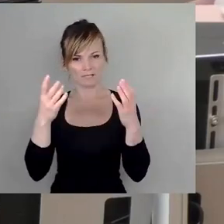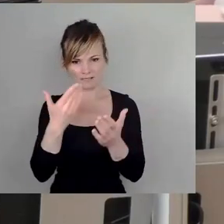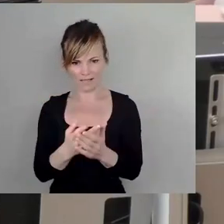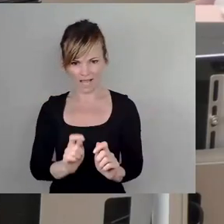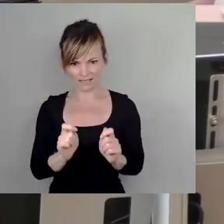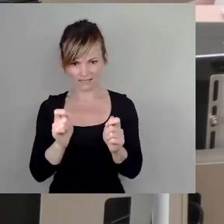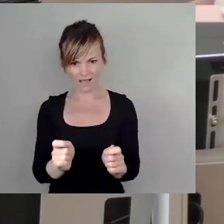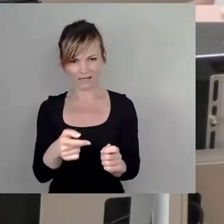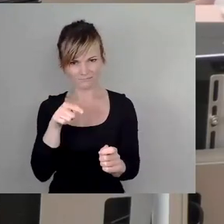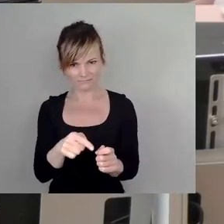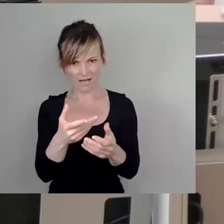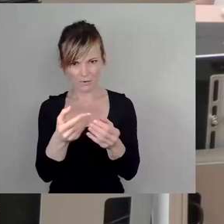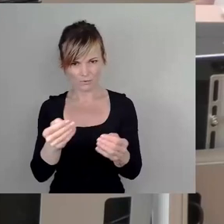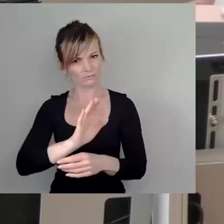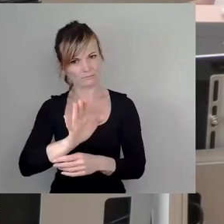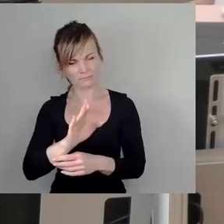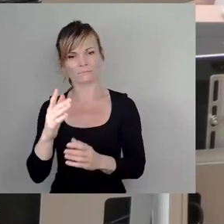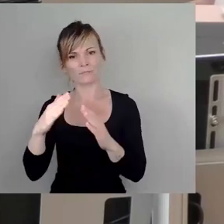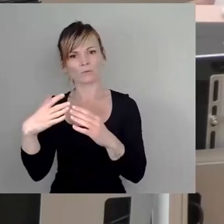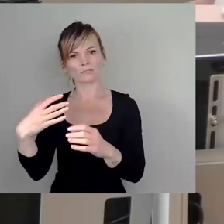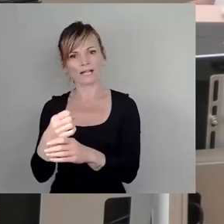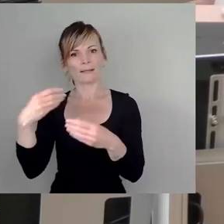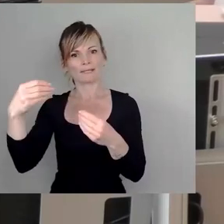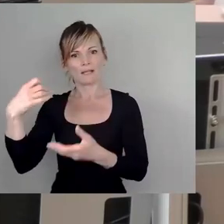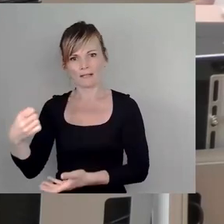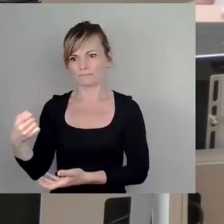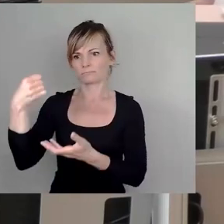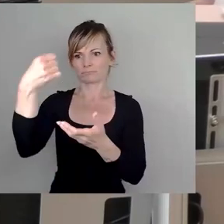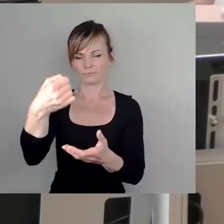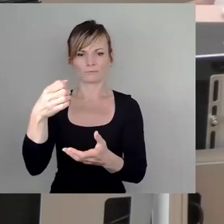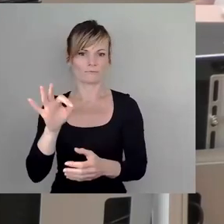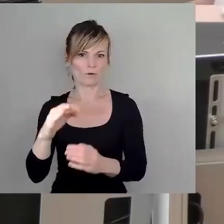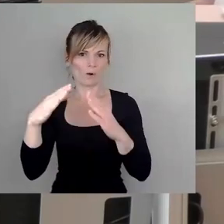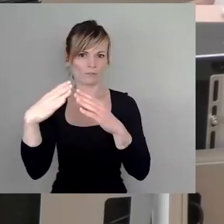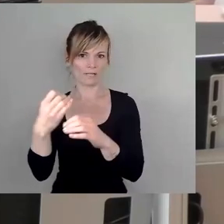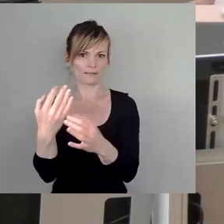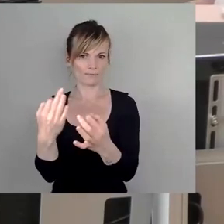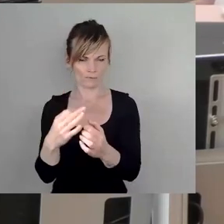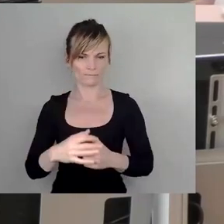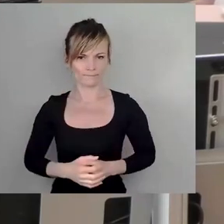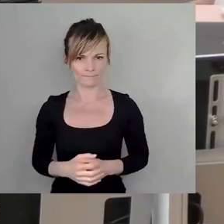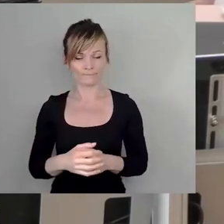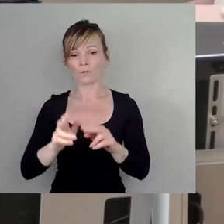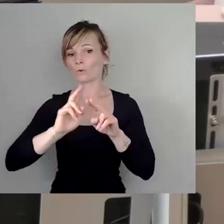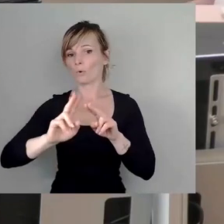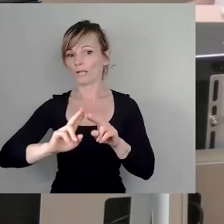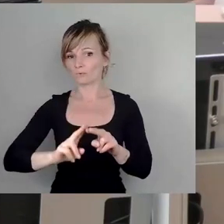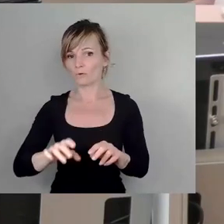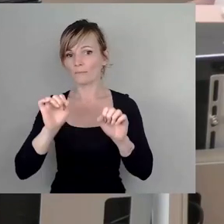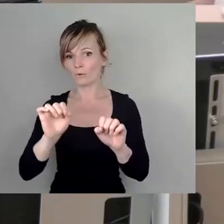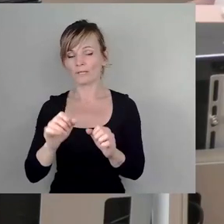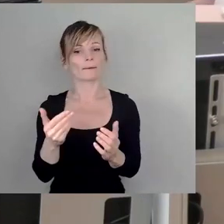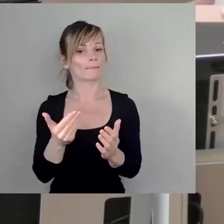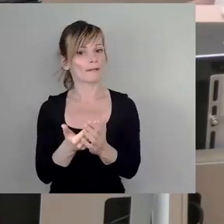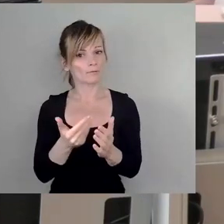darin, entsprechende Mittel im Haushalt einzustellen. Eine Möglichkeit zur Korrektur hätte sich beispielsweise ergeben, wenn man im Februar